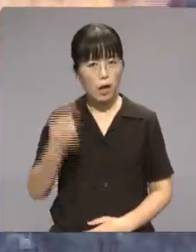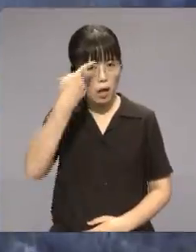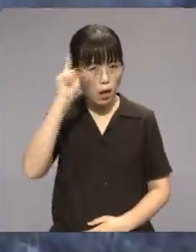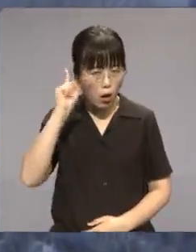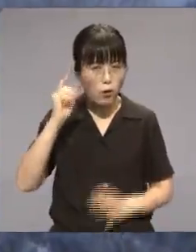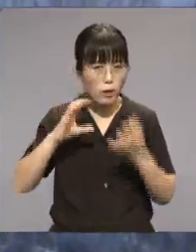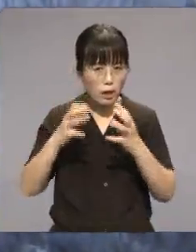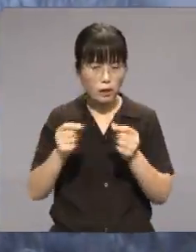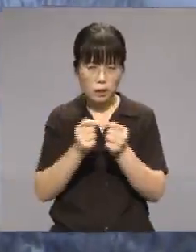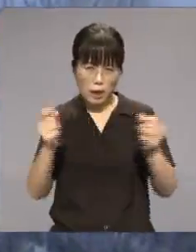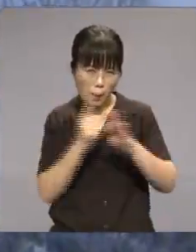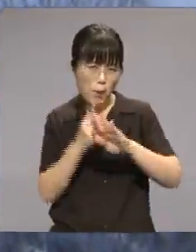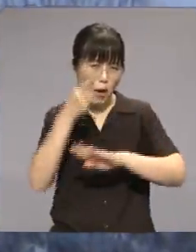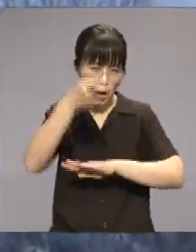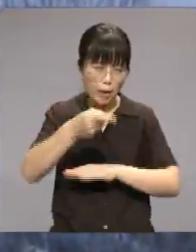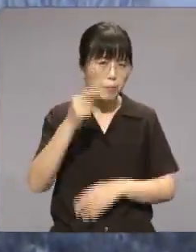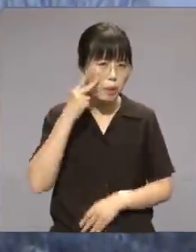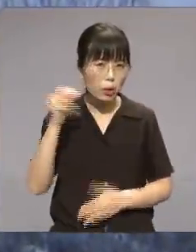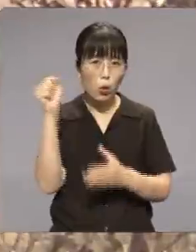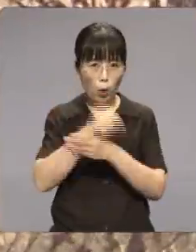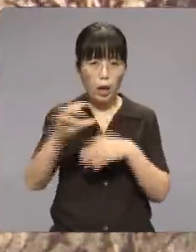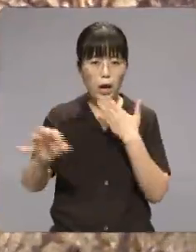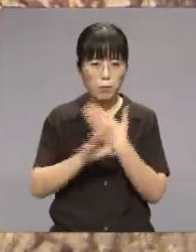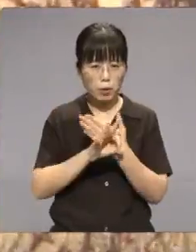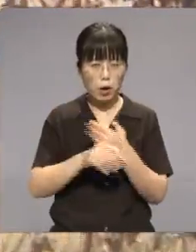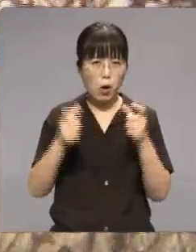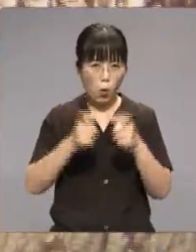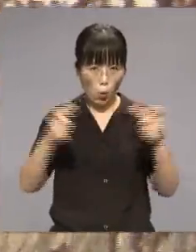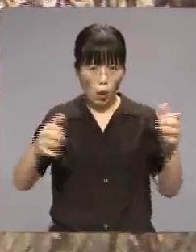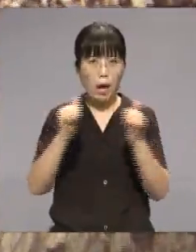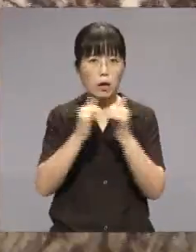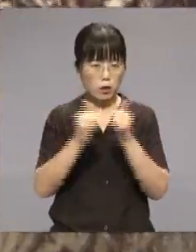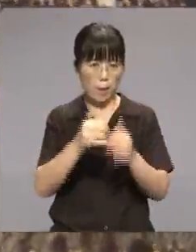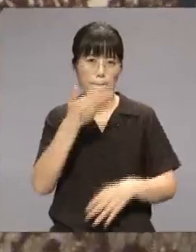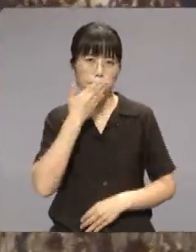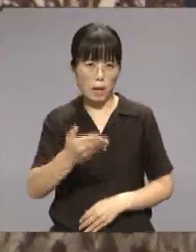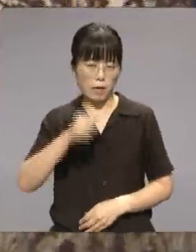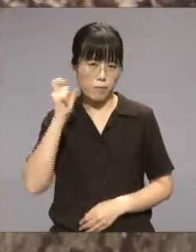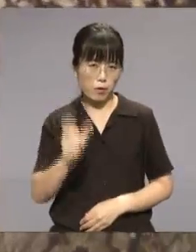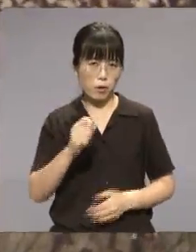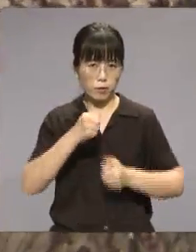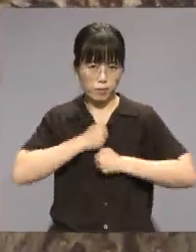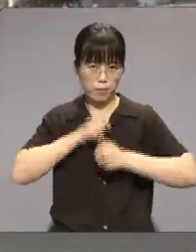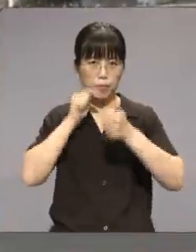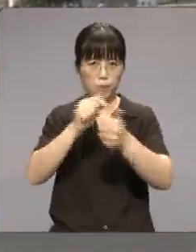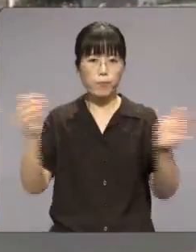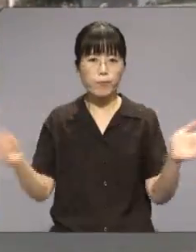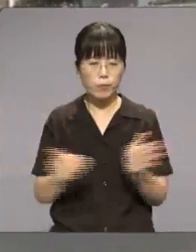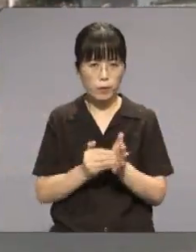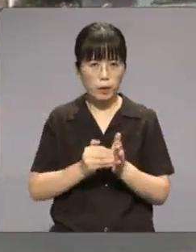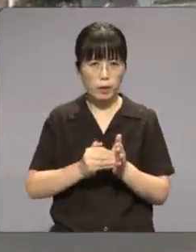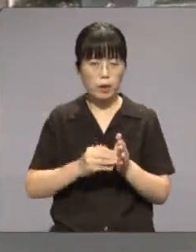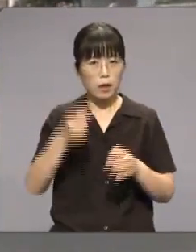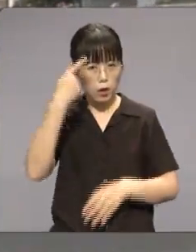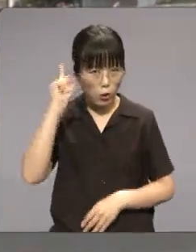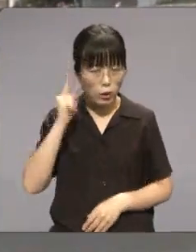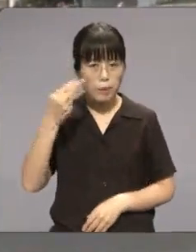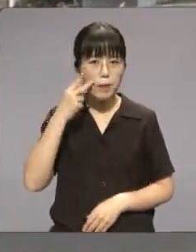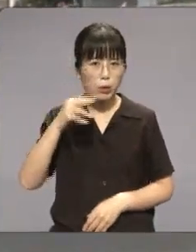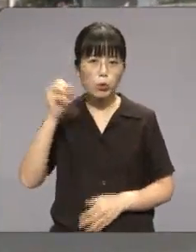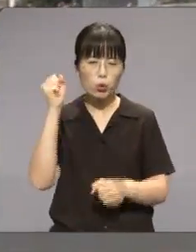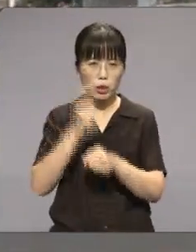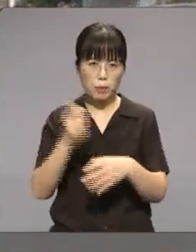러시아는 장거리 미사일 공격을 미국이 허용하면 확전으로 치달을 것이라며 강력히 경고했습니다. 크렘린궁은 미국이